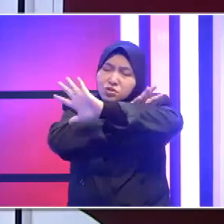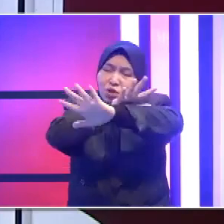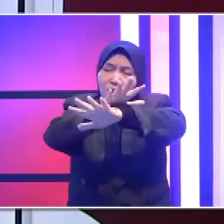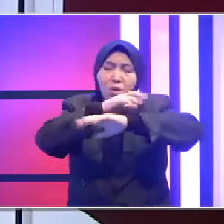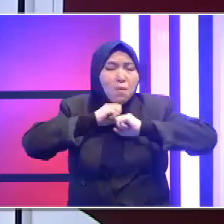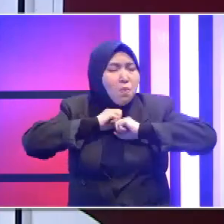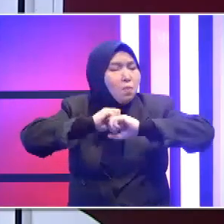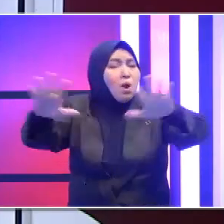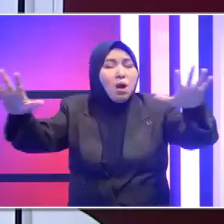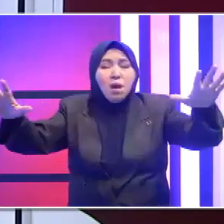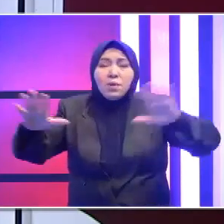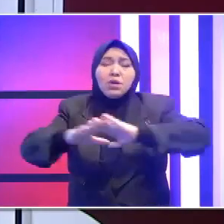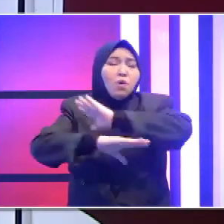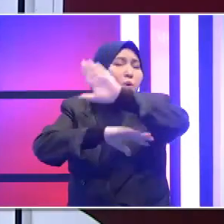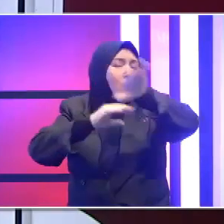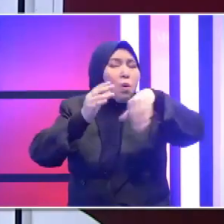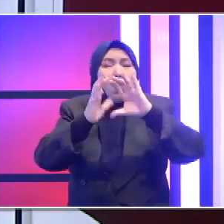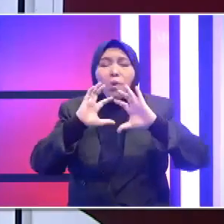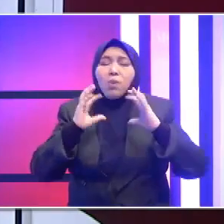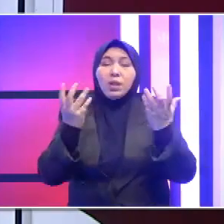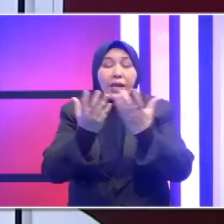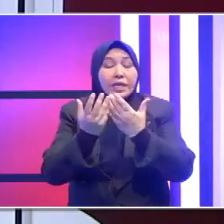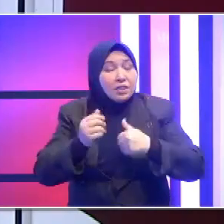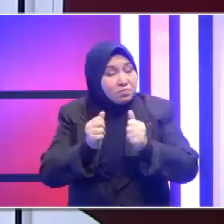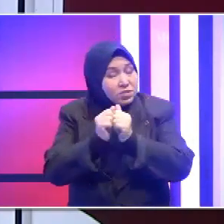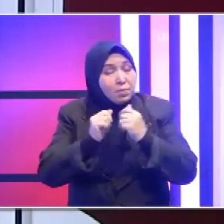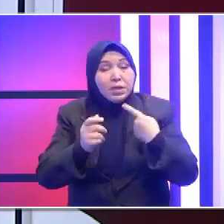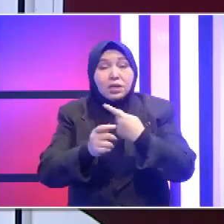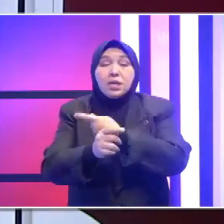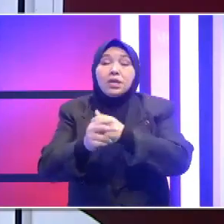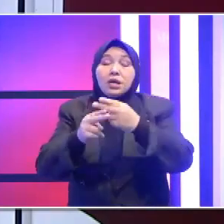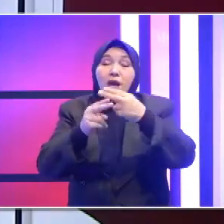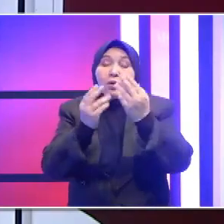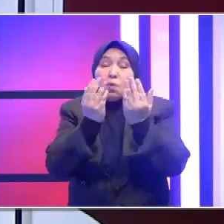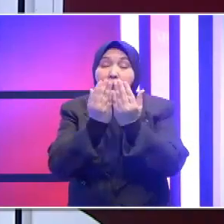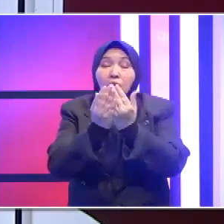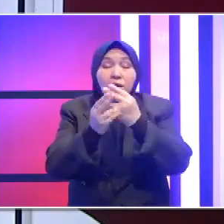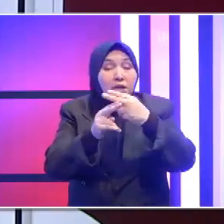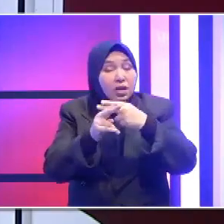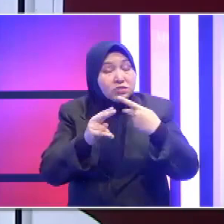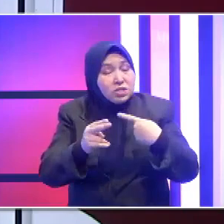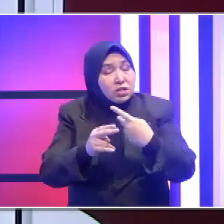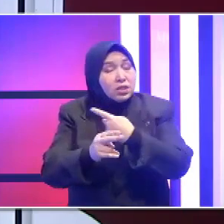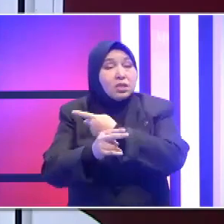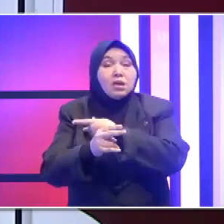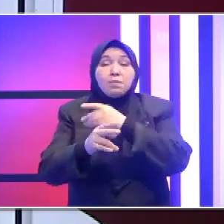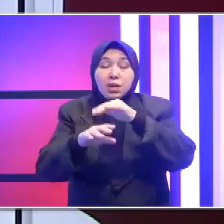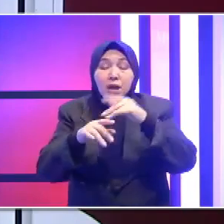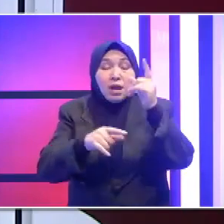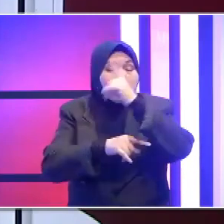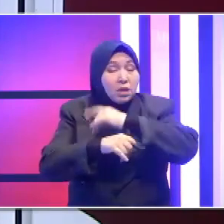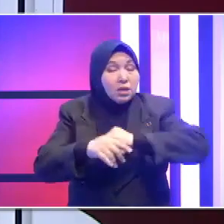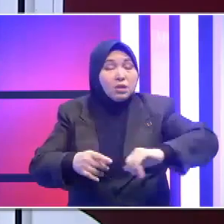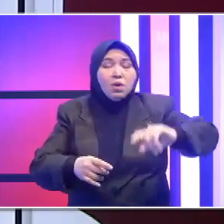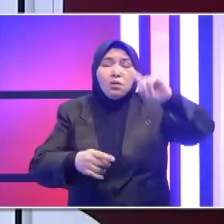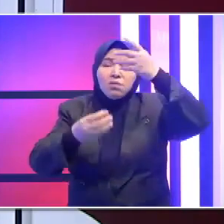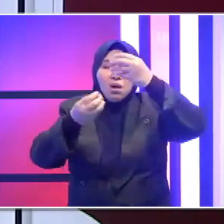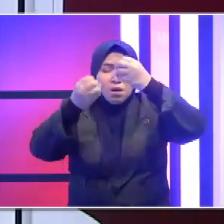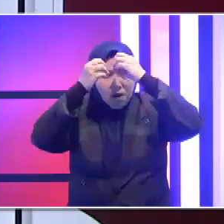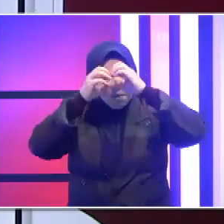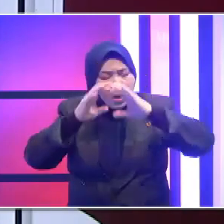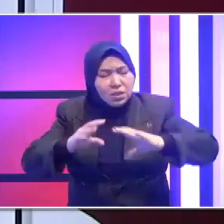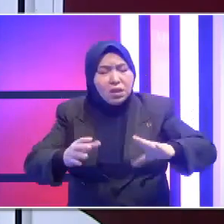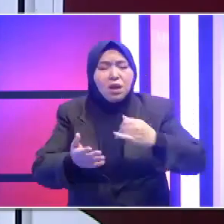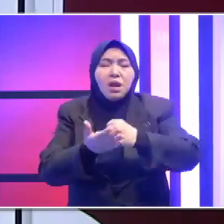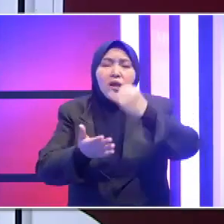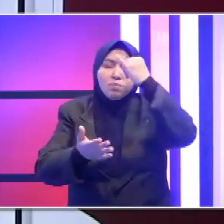Insyaallah Jadi mari sama-sama kita butuhkan dengan doa ringkas kita subhanaka La ilmalana illa Ma allamtana innaka Antal alimul